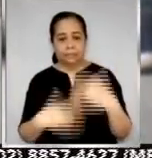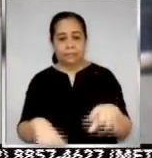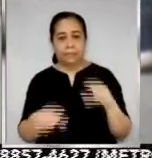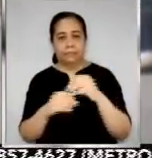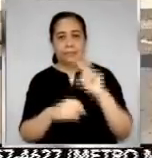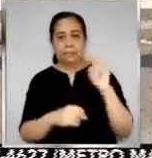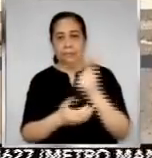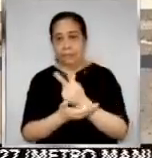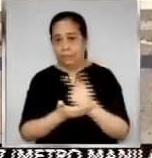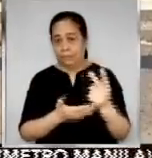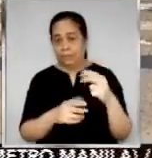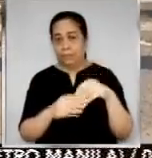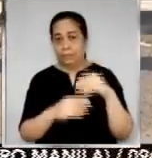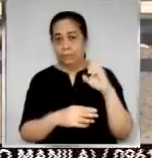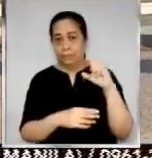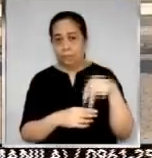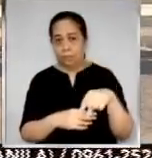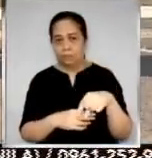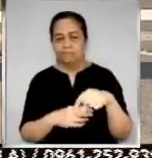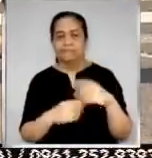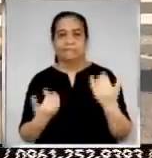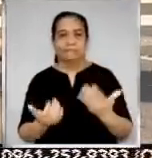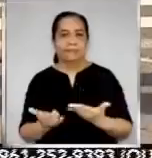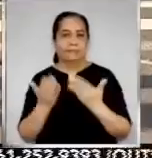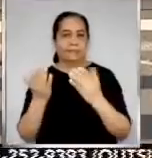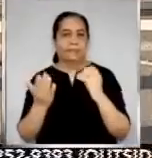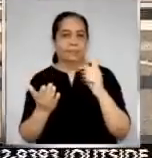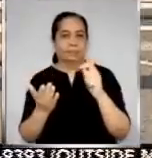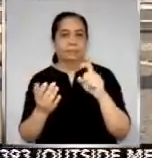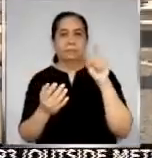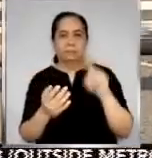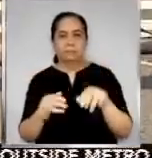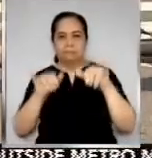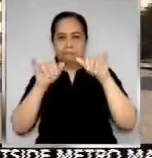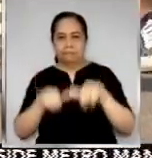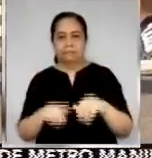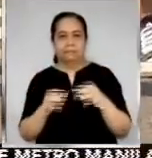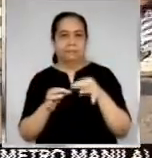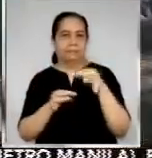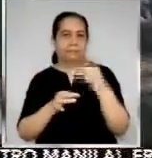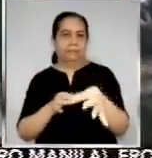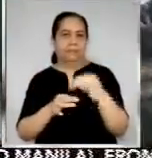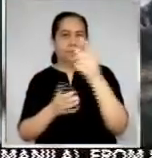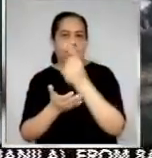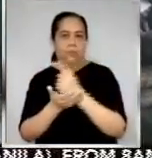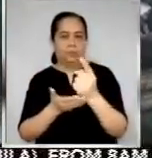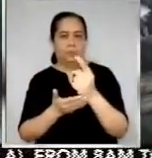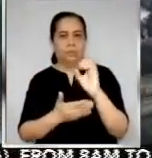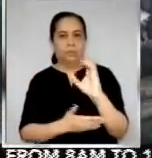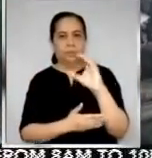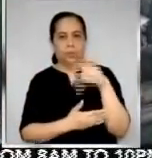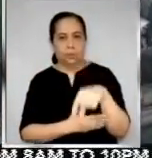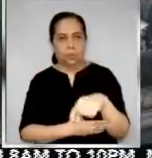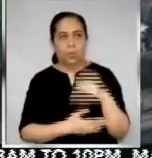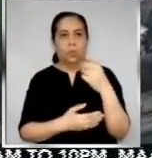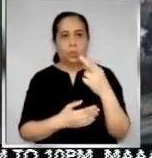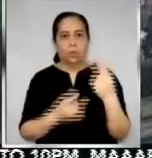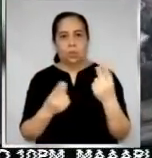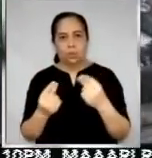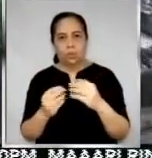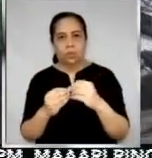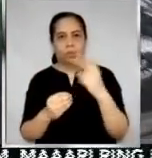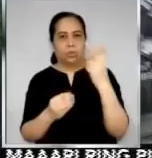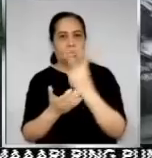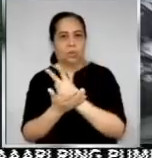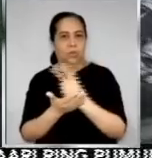ng ECQ, mungkahi ng OCTA, dapat pa ring palawigin ng isang linggo ang ECQ o ipatupad ng dalawang linggo ang